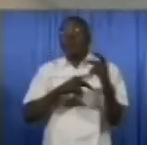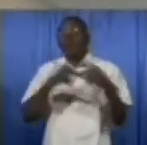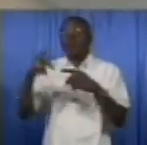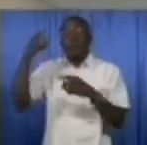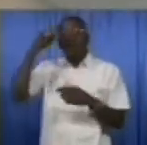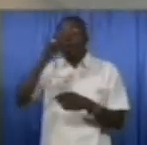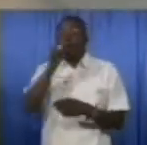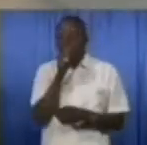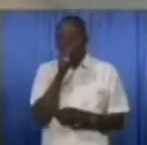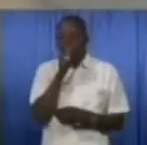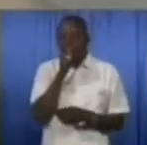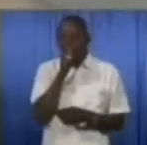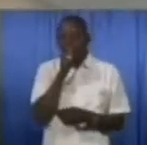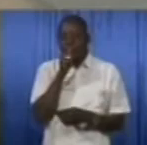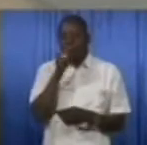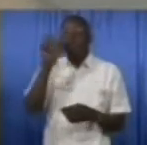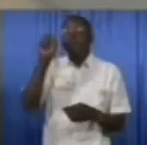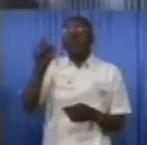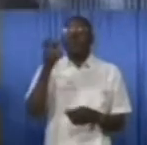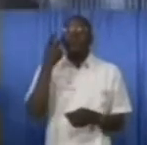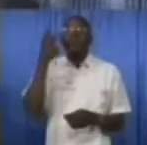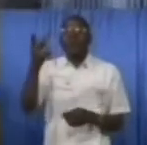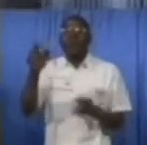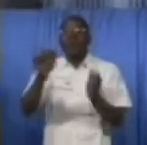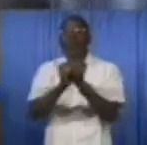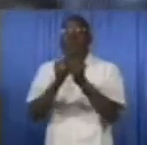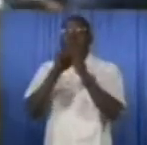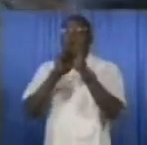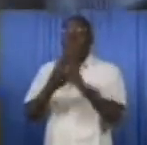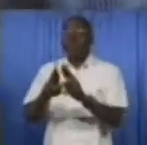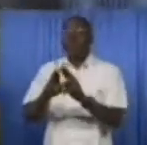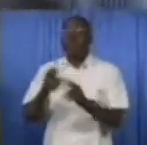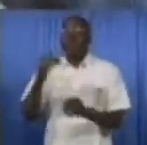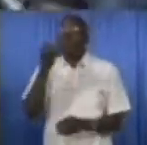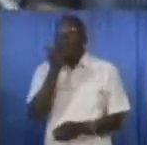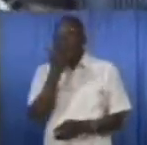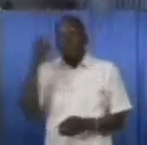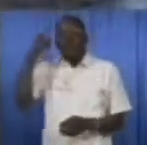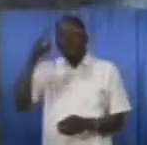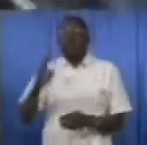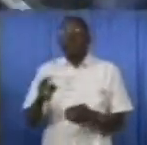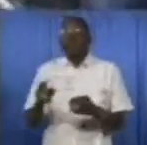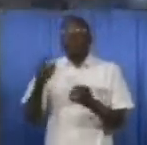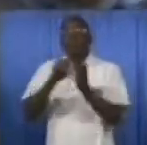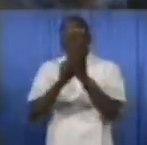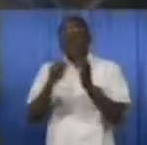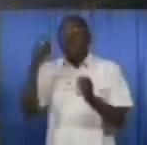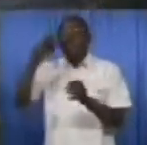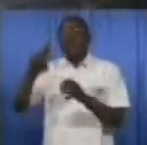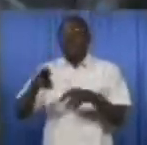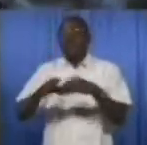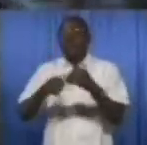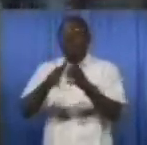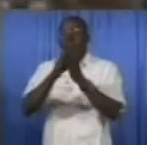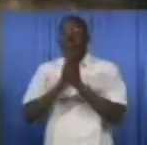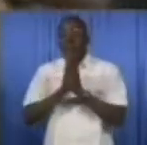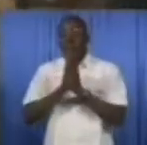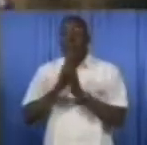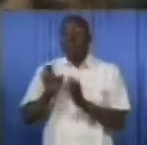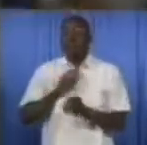privé. Et de ce point de vue, avec toutes les réponses négatives pratiquement réservées à nos différentes revendications, nous n'allons pas